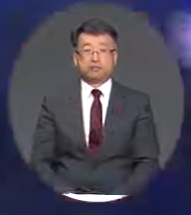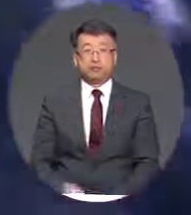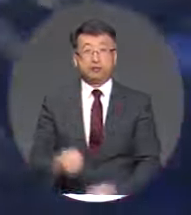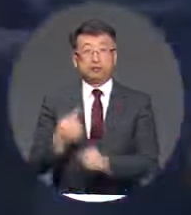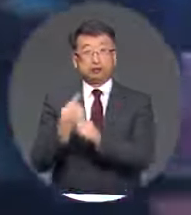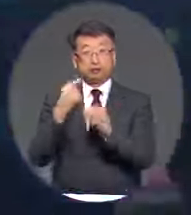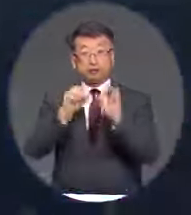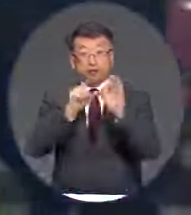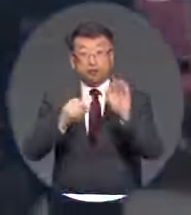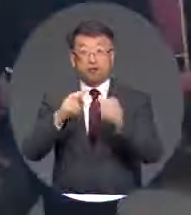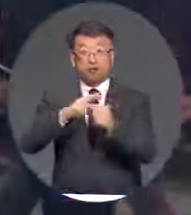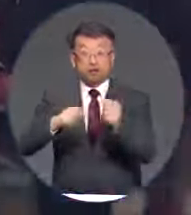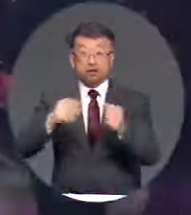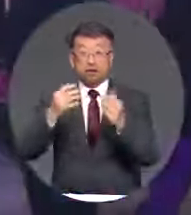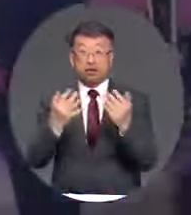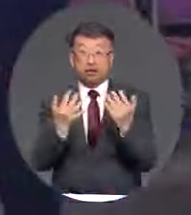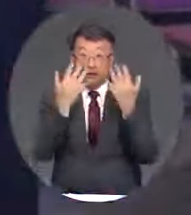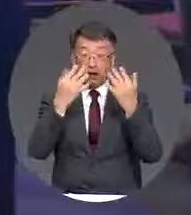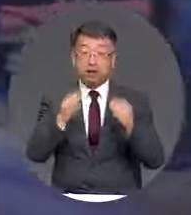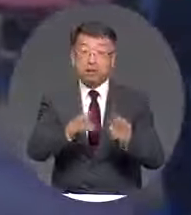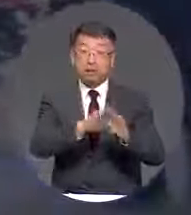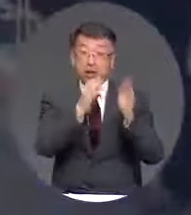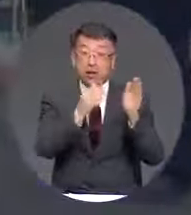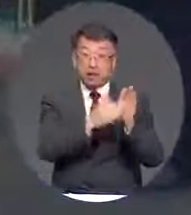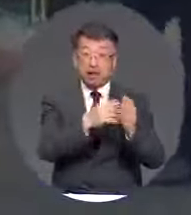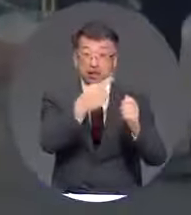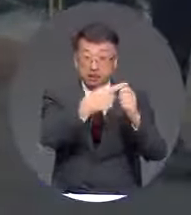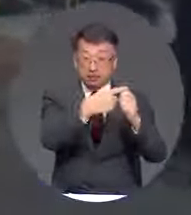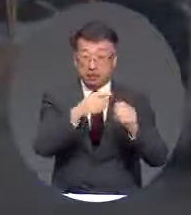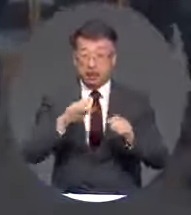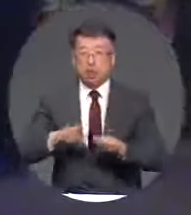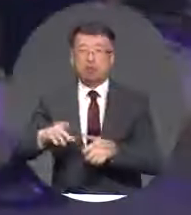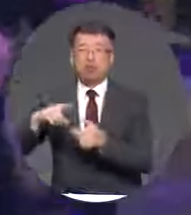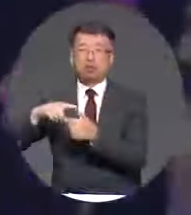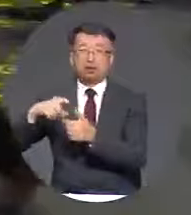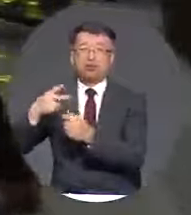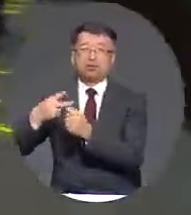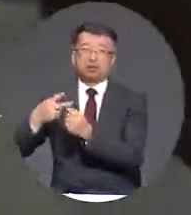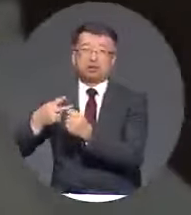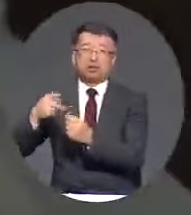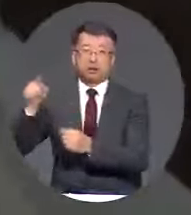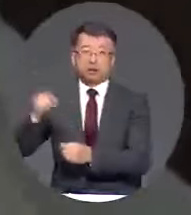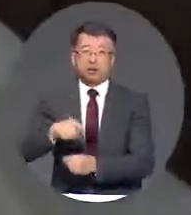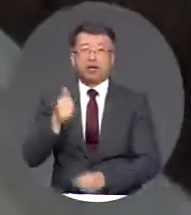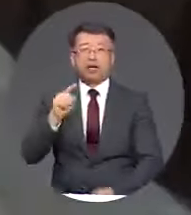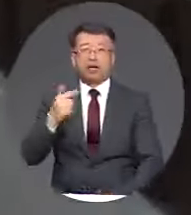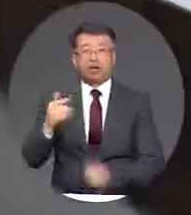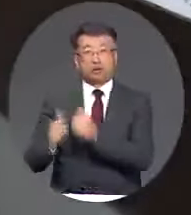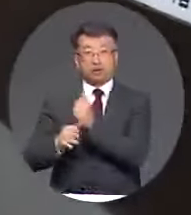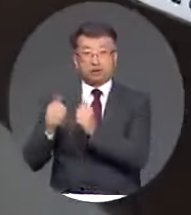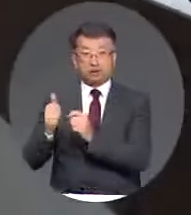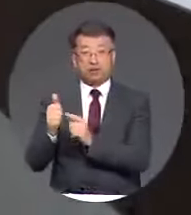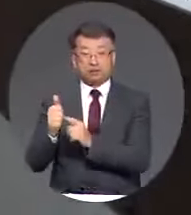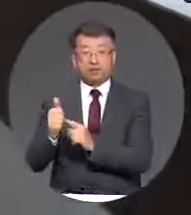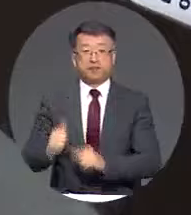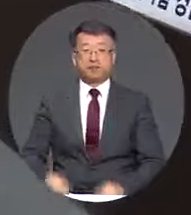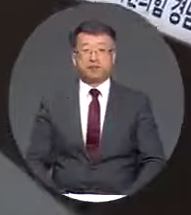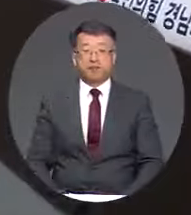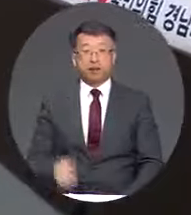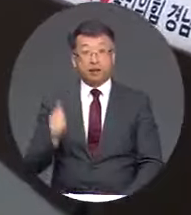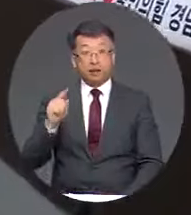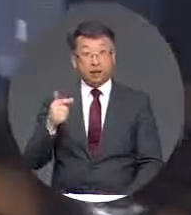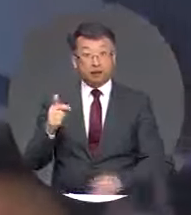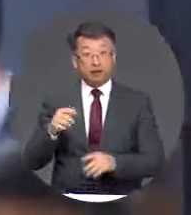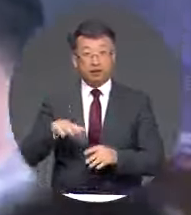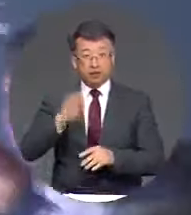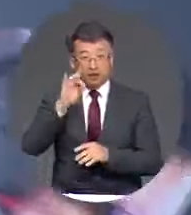지난해 10월 거창구치소 개청식에 이어 두 번째로 경남을 찾은 한동훈 국민의힘 비상대책위원장. 한 위원장의